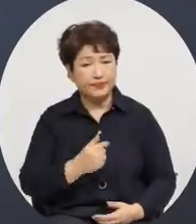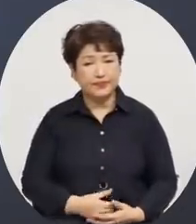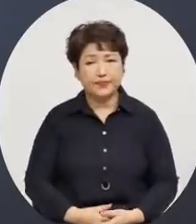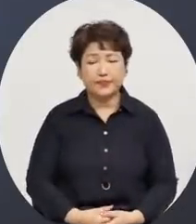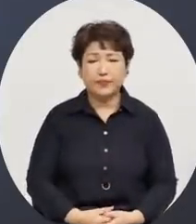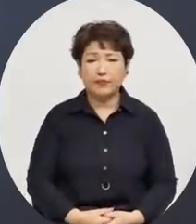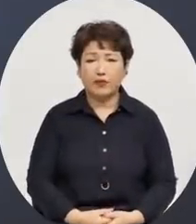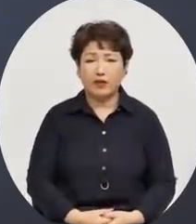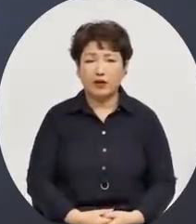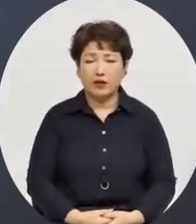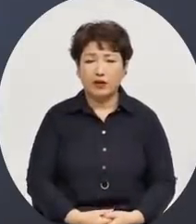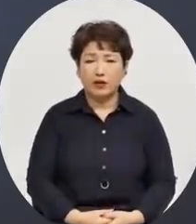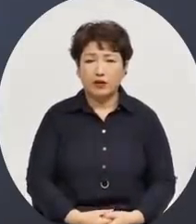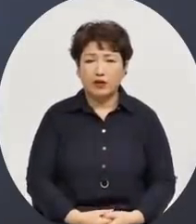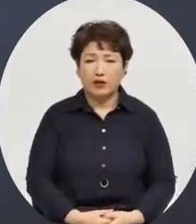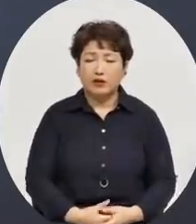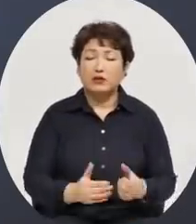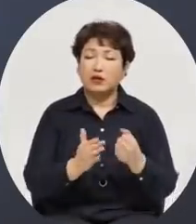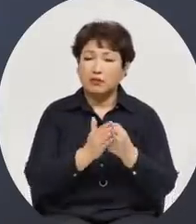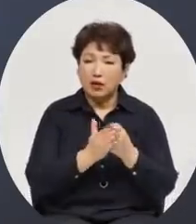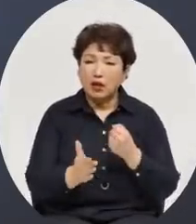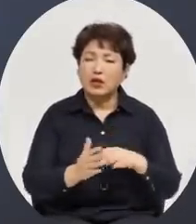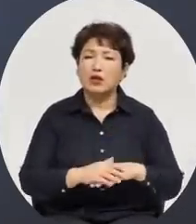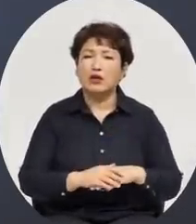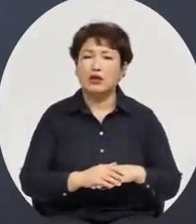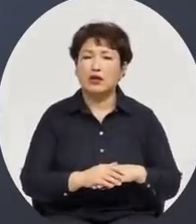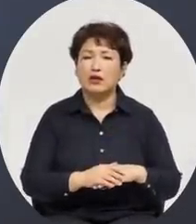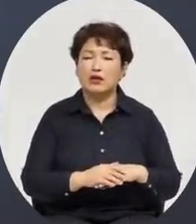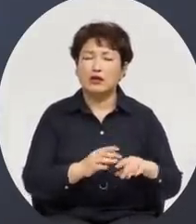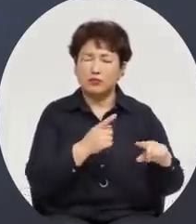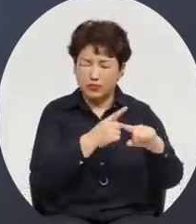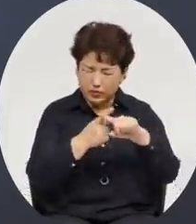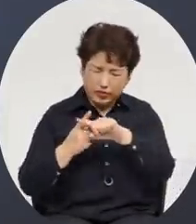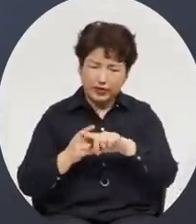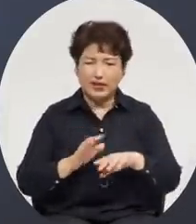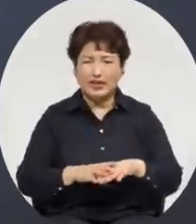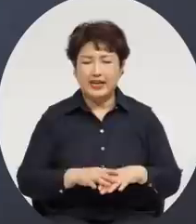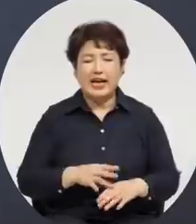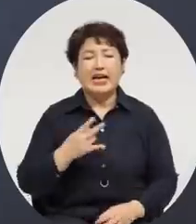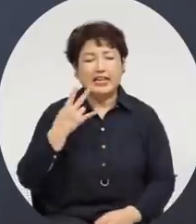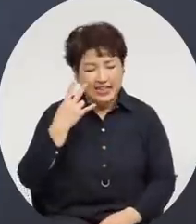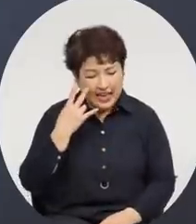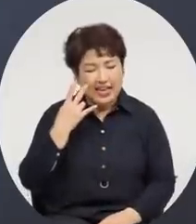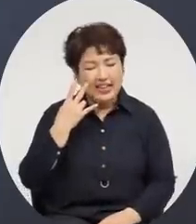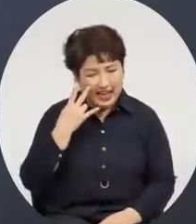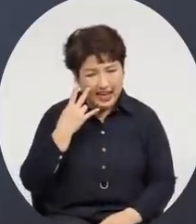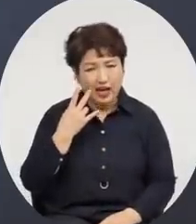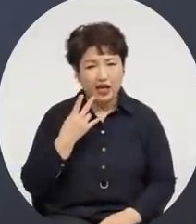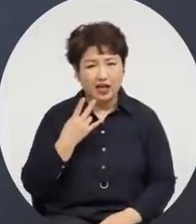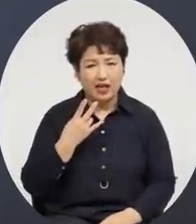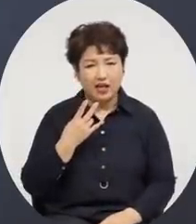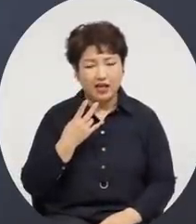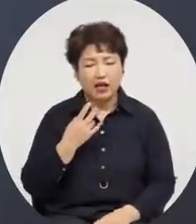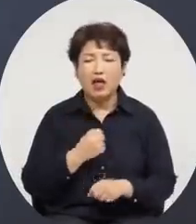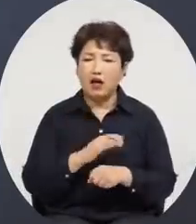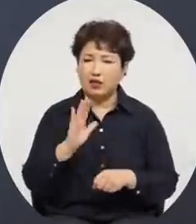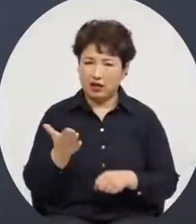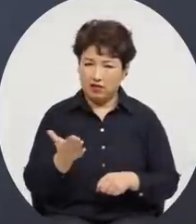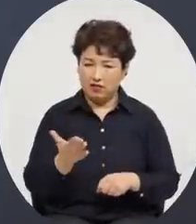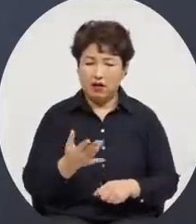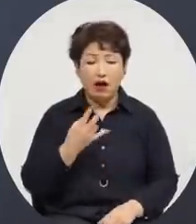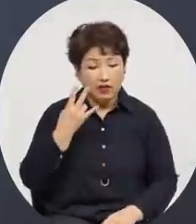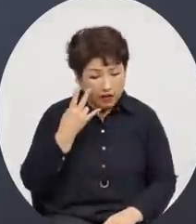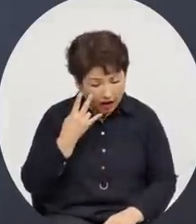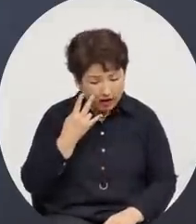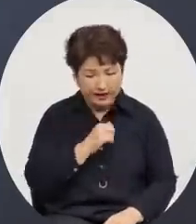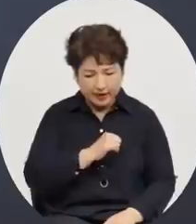어떻게 할 수가 없다. 이런 관점에서 무조건 네네, 뭐 네네 하고